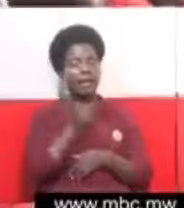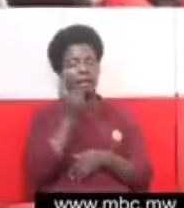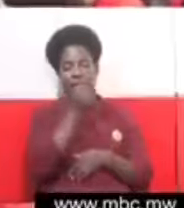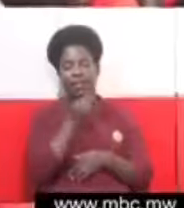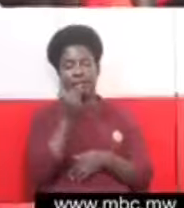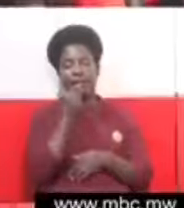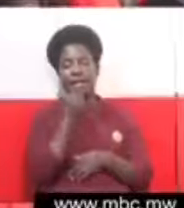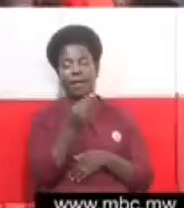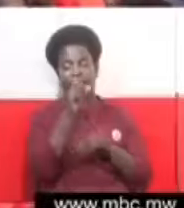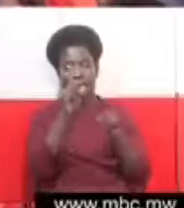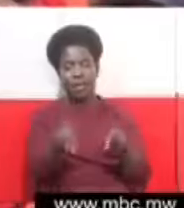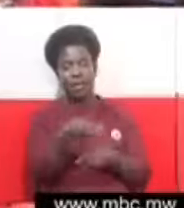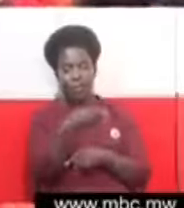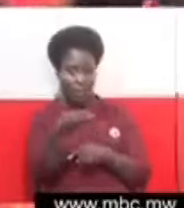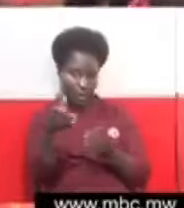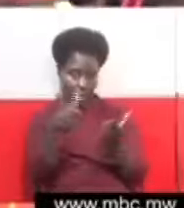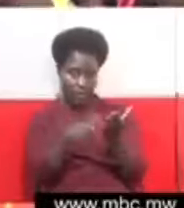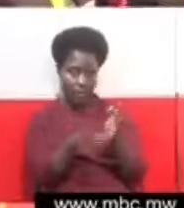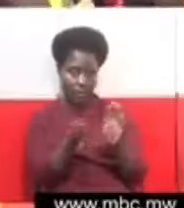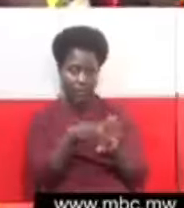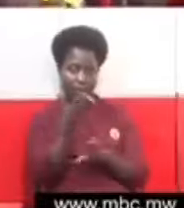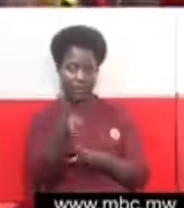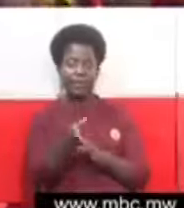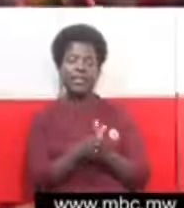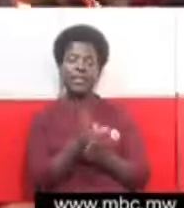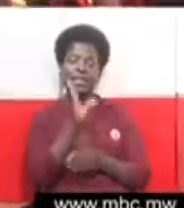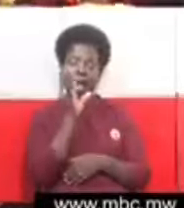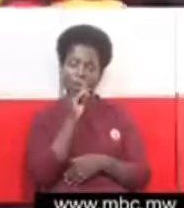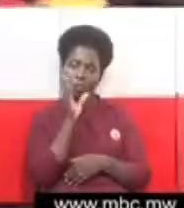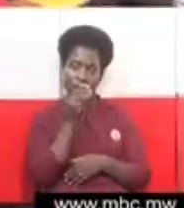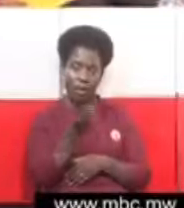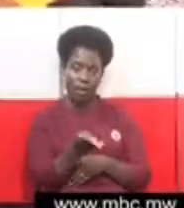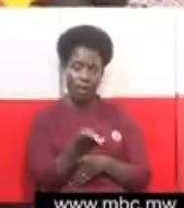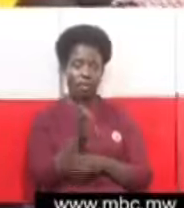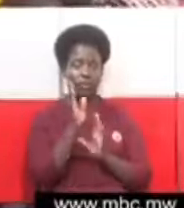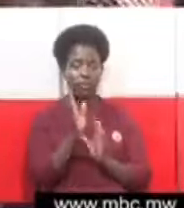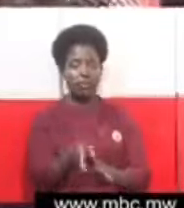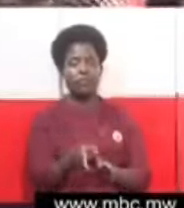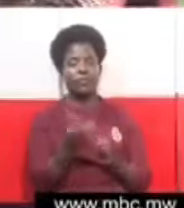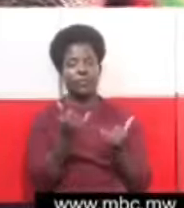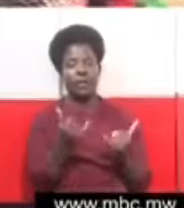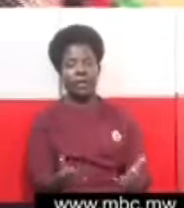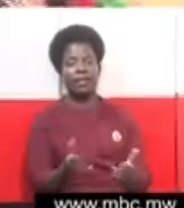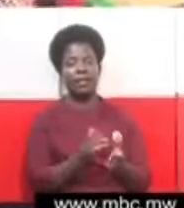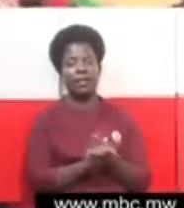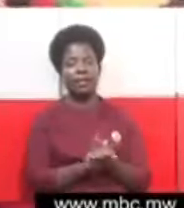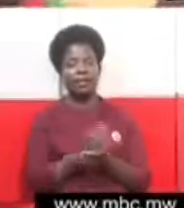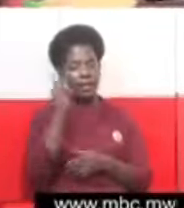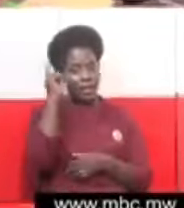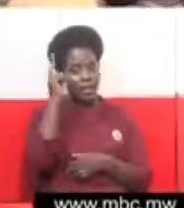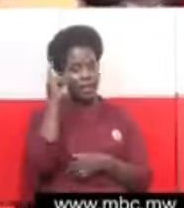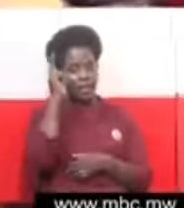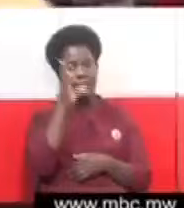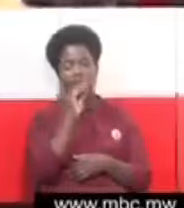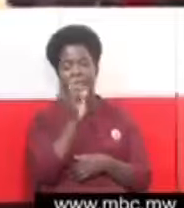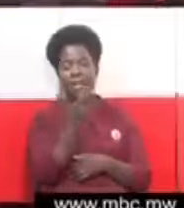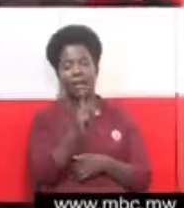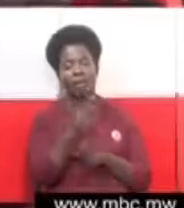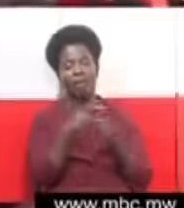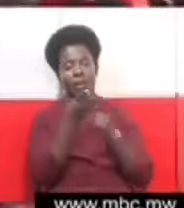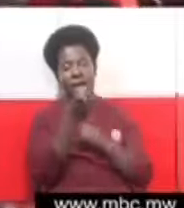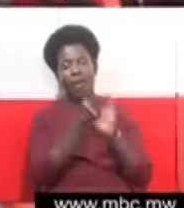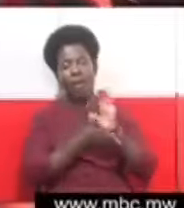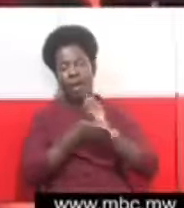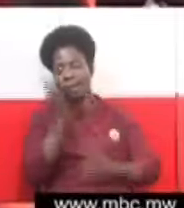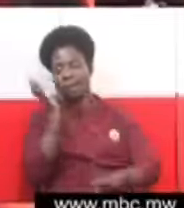ngongole. Zimene zija zinanenedwa pakali pano sindinganene kuti achilima ananena anapita ndi